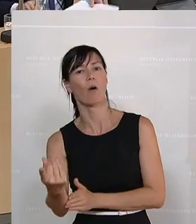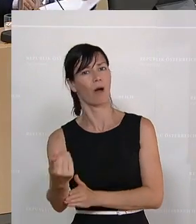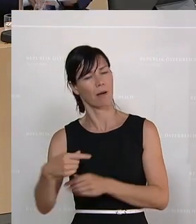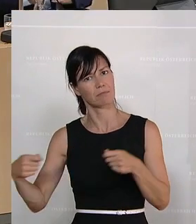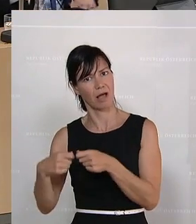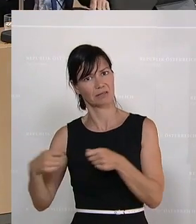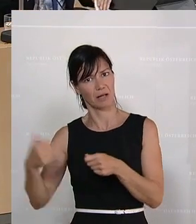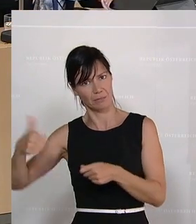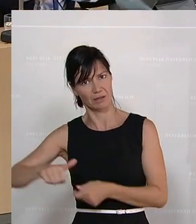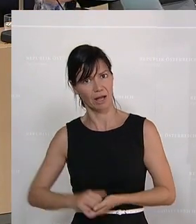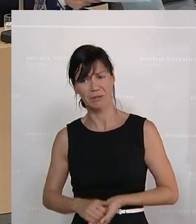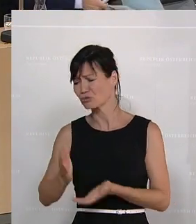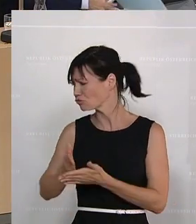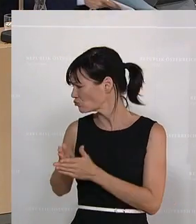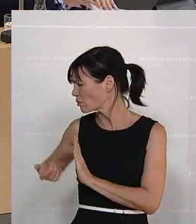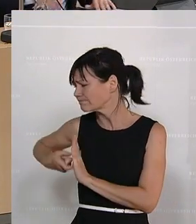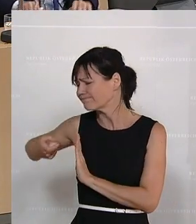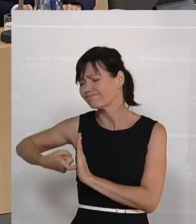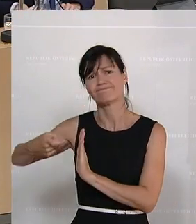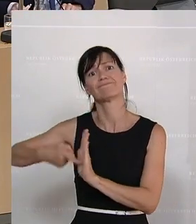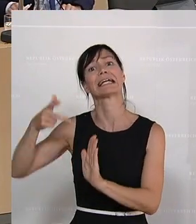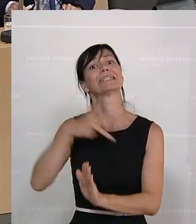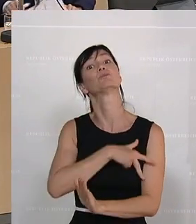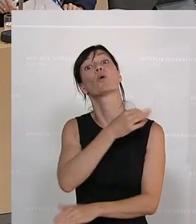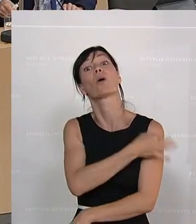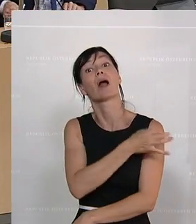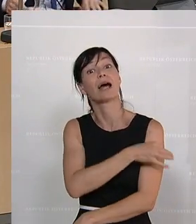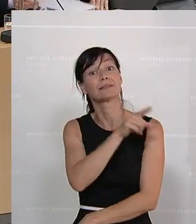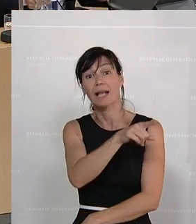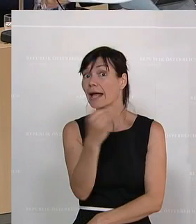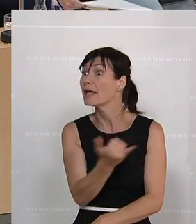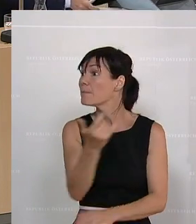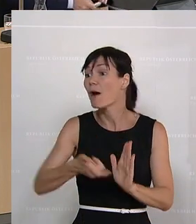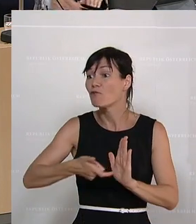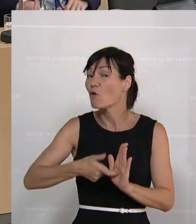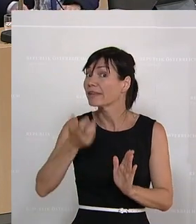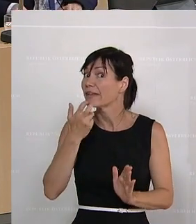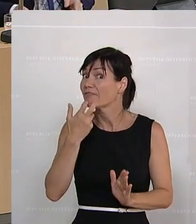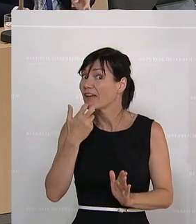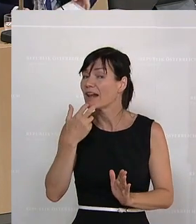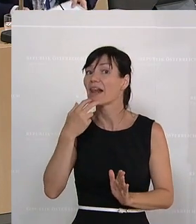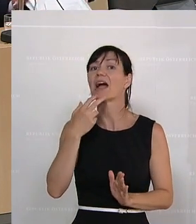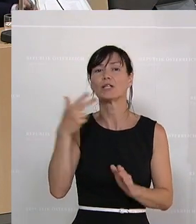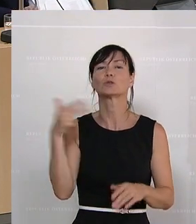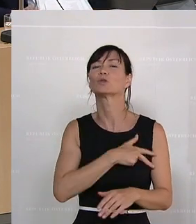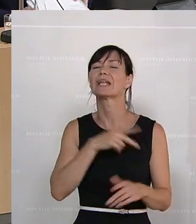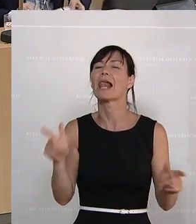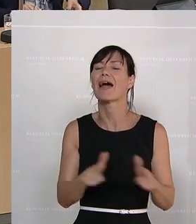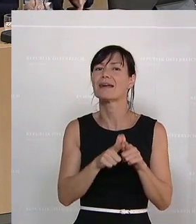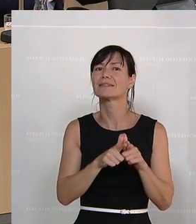jahrelang gefordert und einem sp kanzler nie her bekommen die valorisierung das sozialleistung